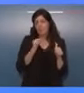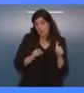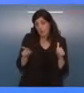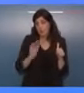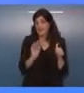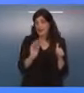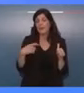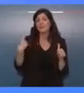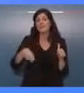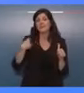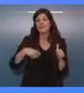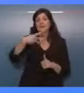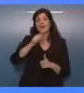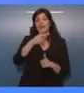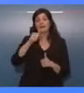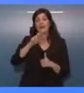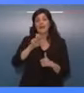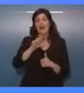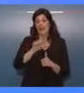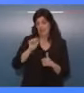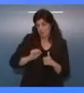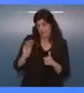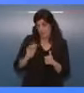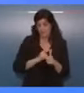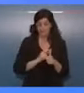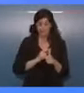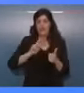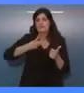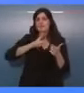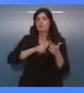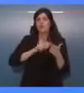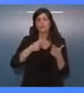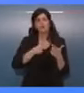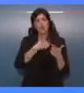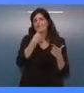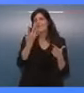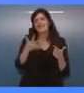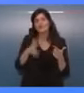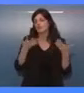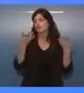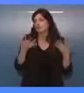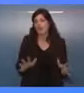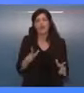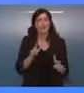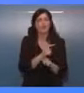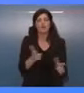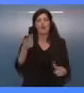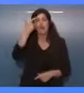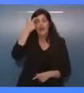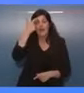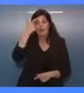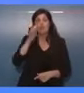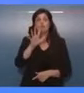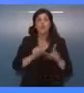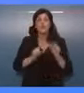presidente mattarella secondo ho già detto che per me non c'è un governo senza 5 stelle